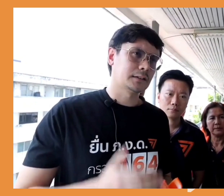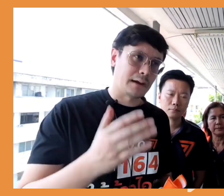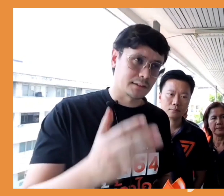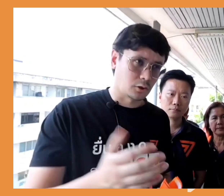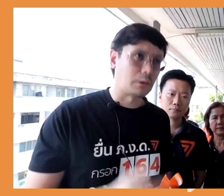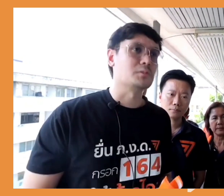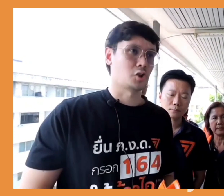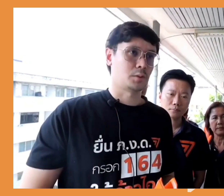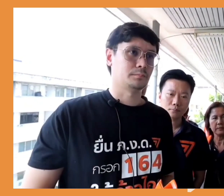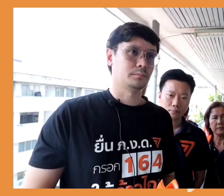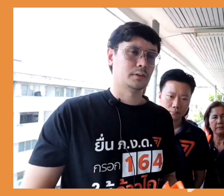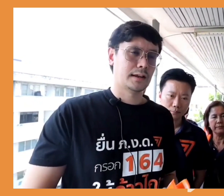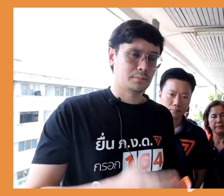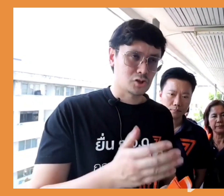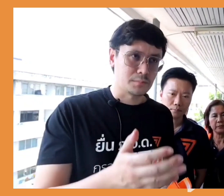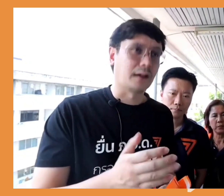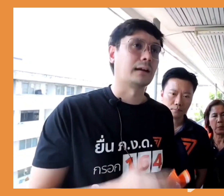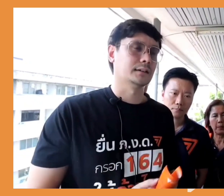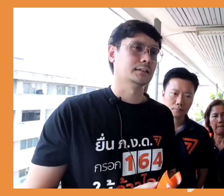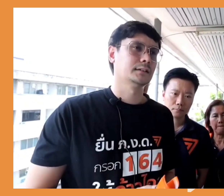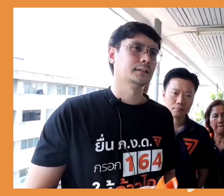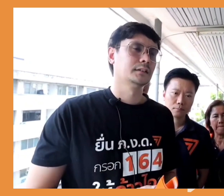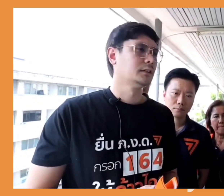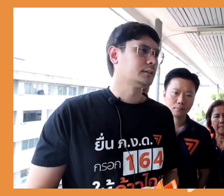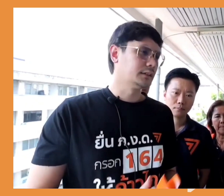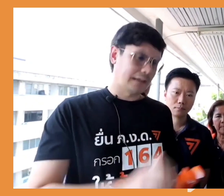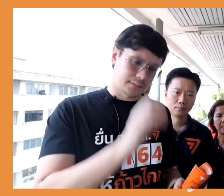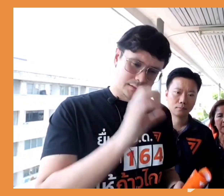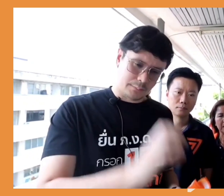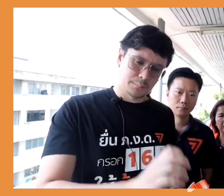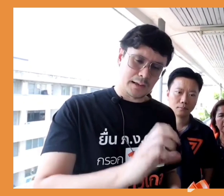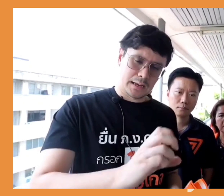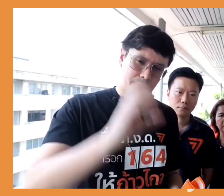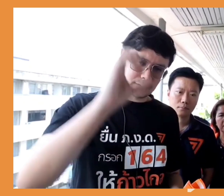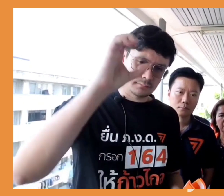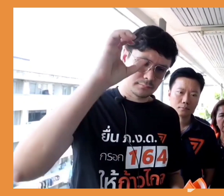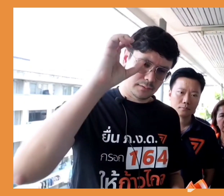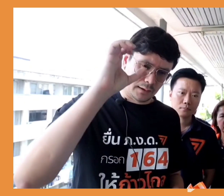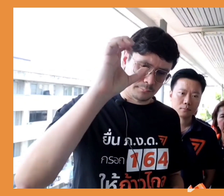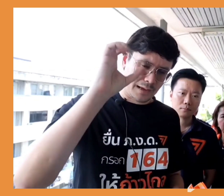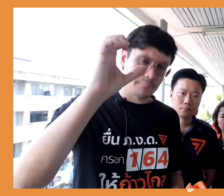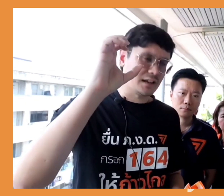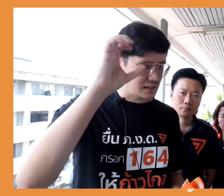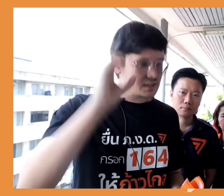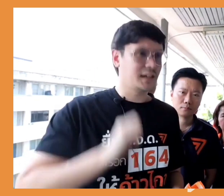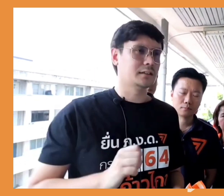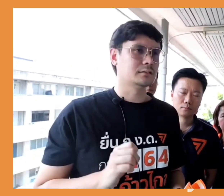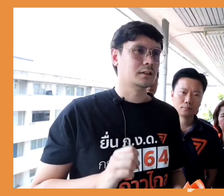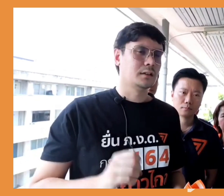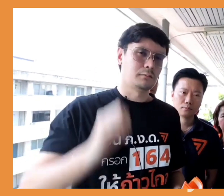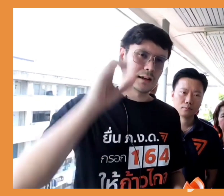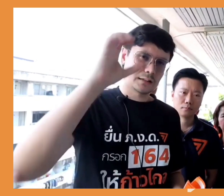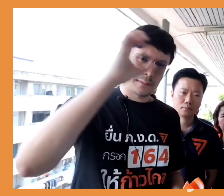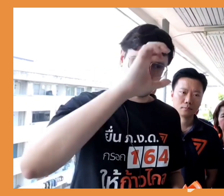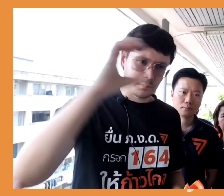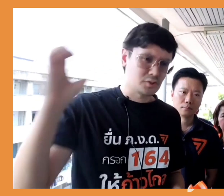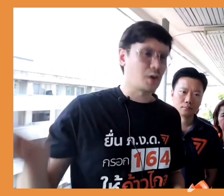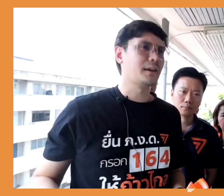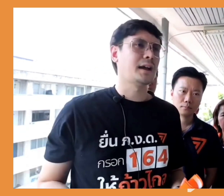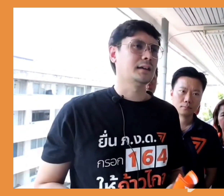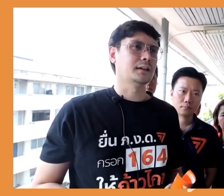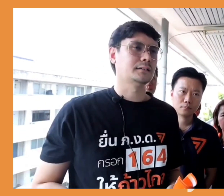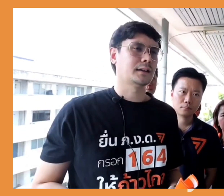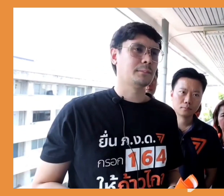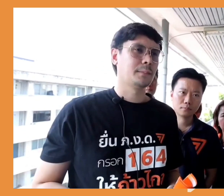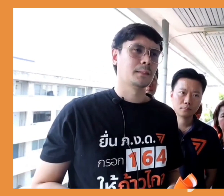ที่รัฐบาลจะต้องรับผิดชอบและรับผิดชอบอย่างไร ครับ ซึ่งการที่เราจะอภิปรายให้ไปเห็นภาพอย่างชัดเจนว ่ ารัฐบาลต้องรับผิดช